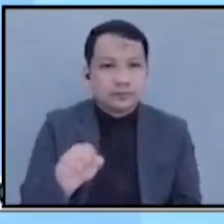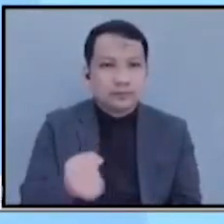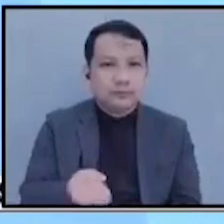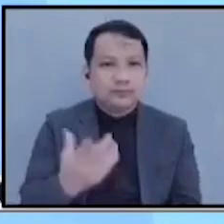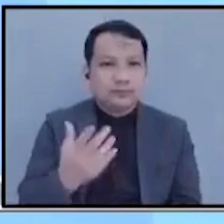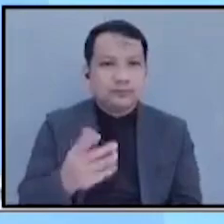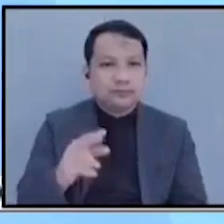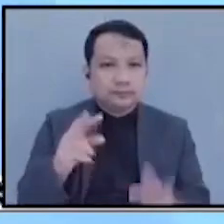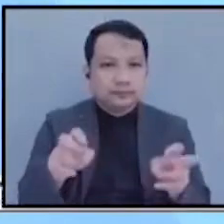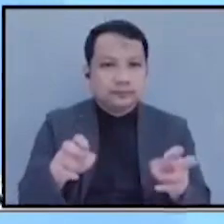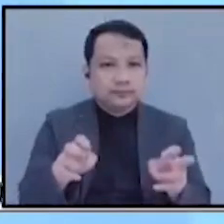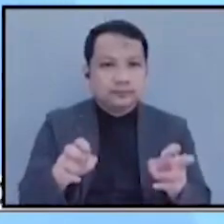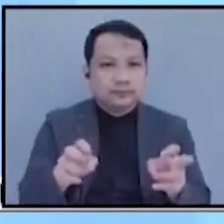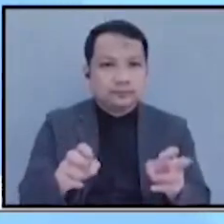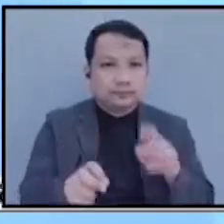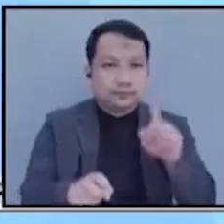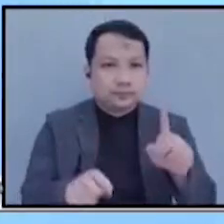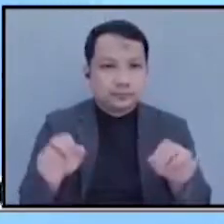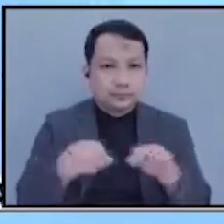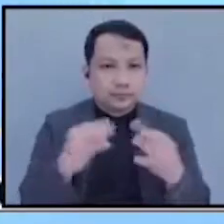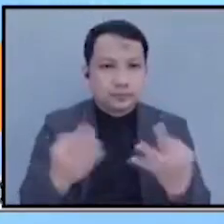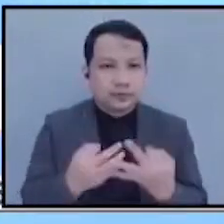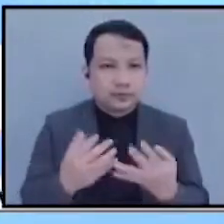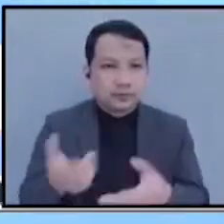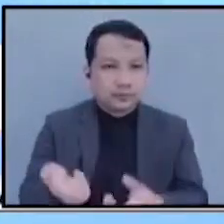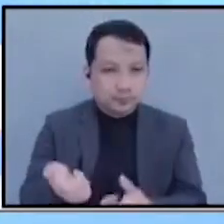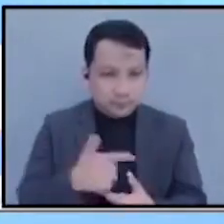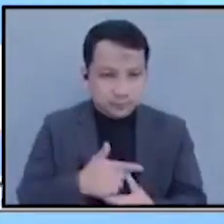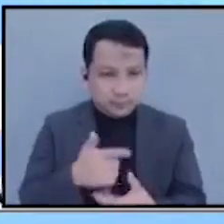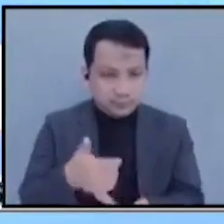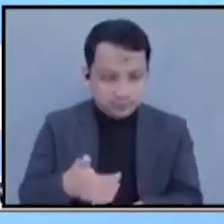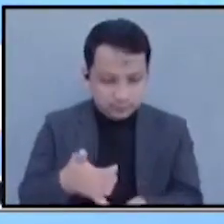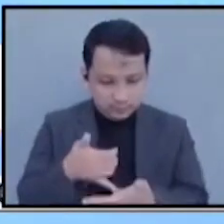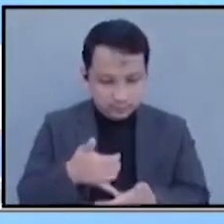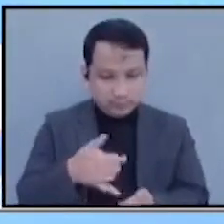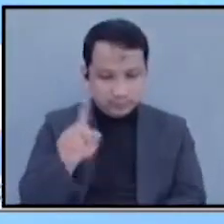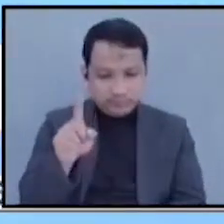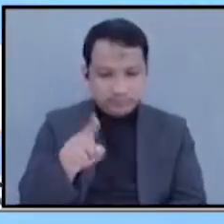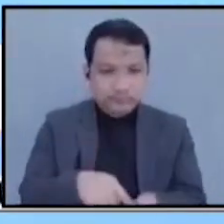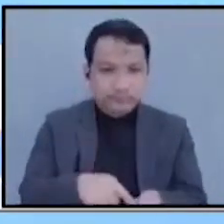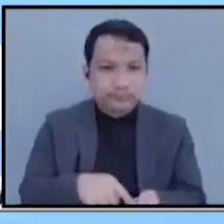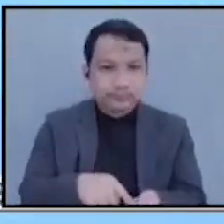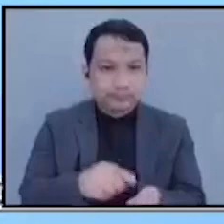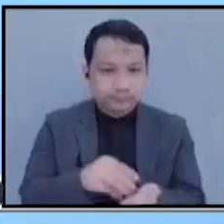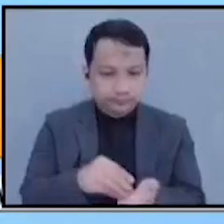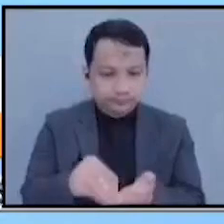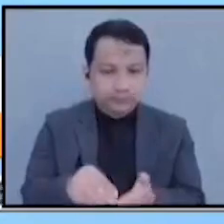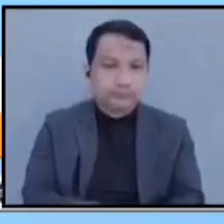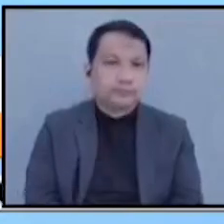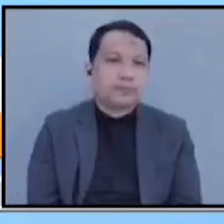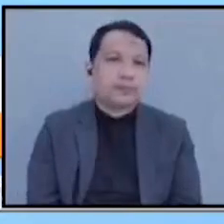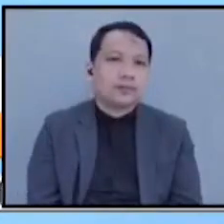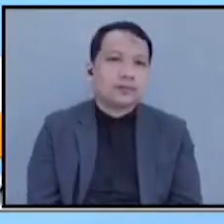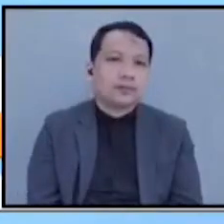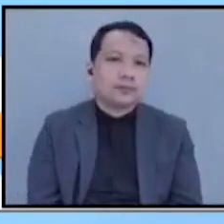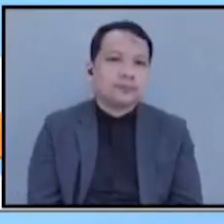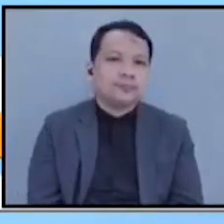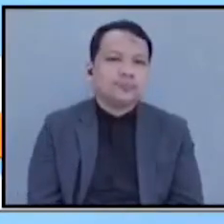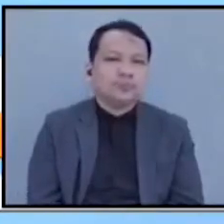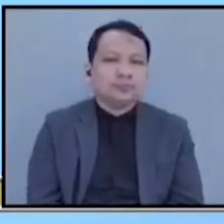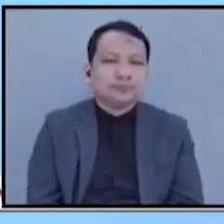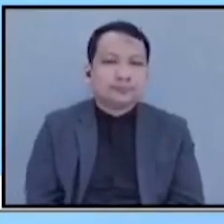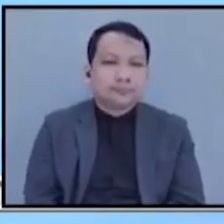Isang Pamilya Tayo. Tinanggap niya ang 1,000,000 pisong premyo. Sobrang overwhelming na hindi